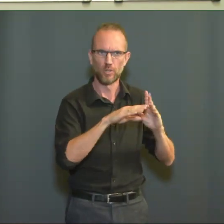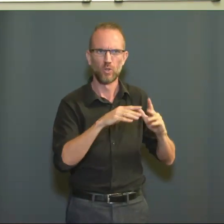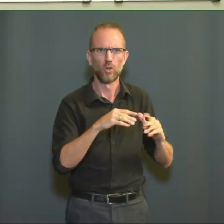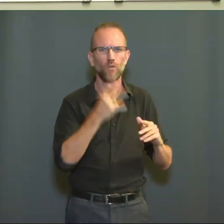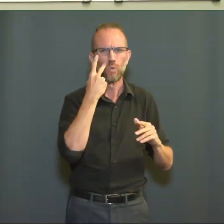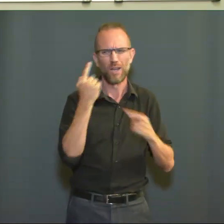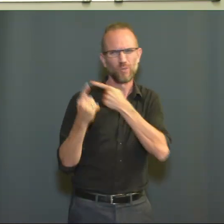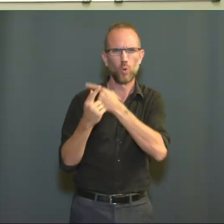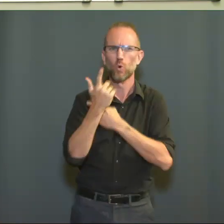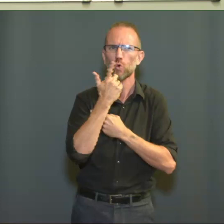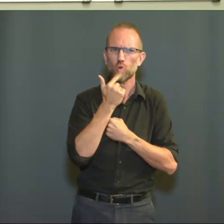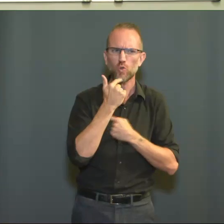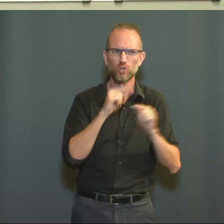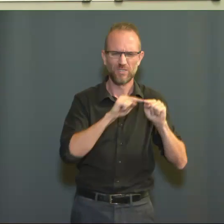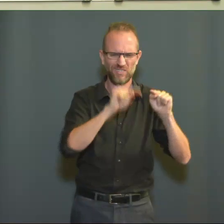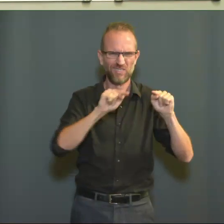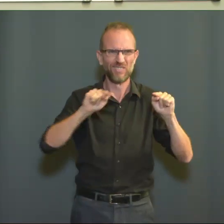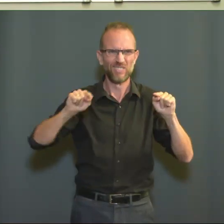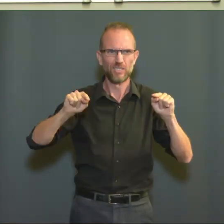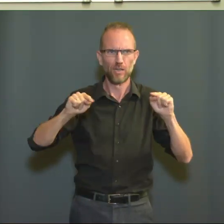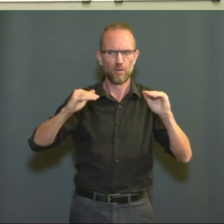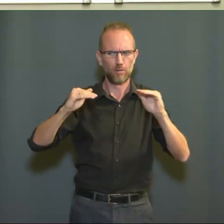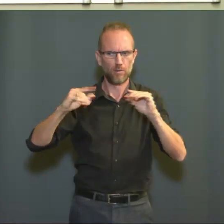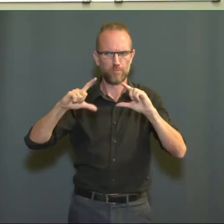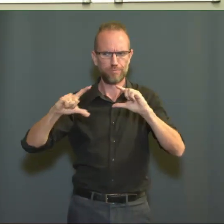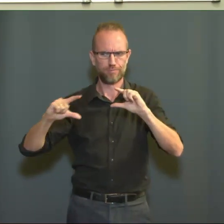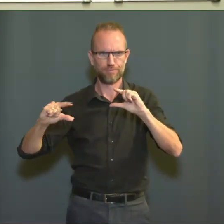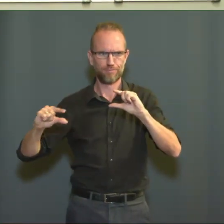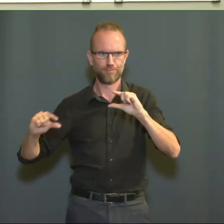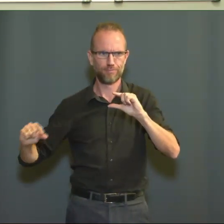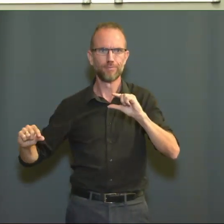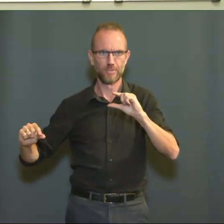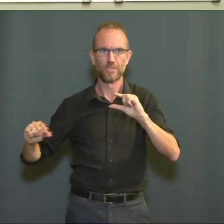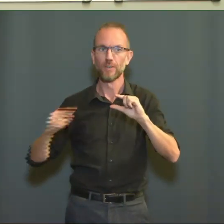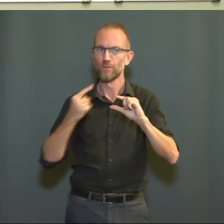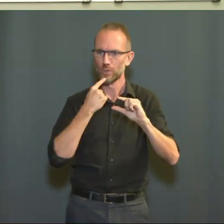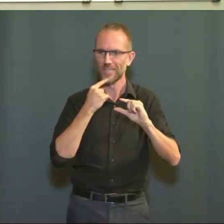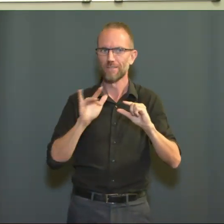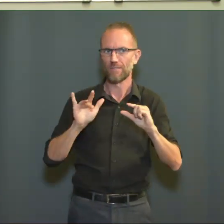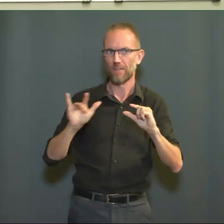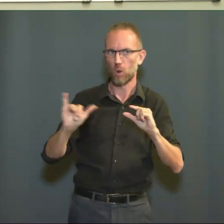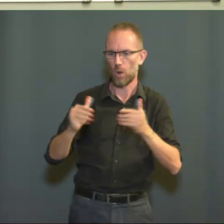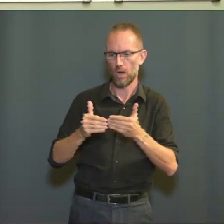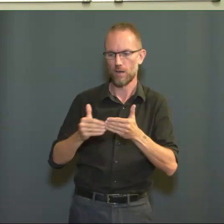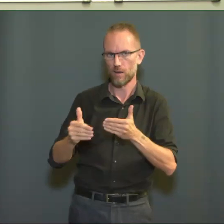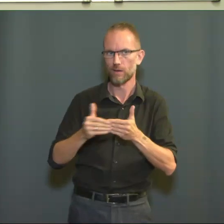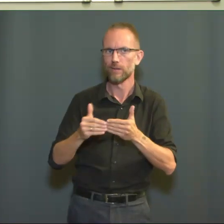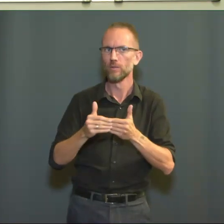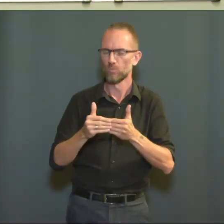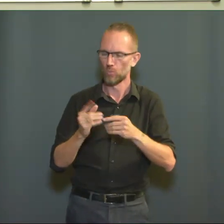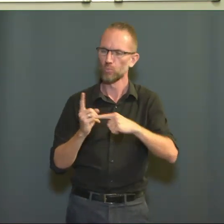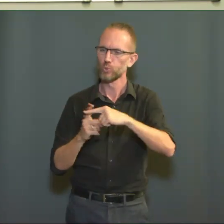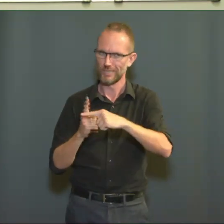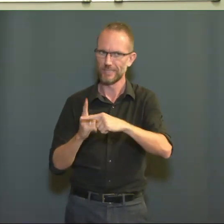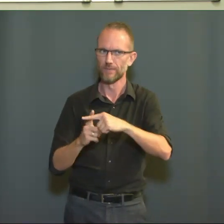de la diapositive diminue. Et donc, on est dans une direction, dans un trend qui est favorable à ce niveau-là. Au